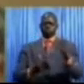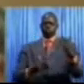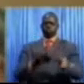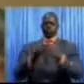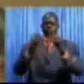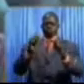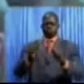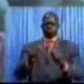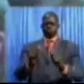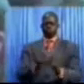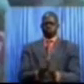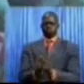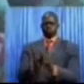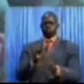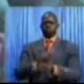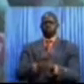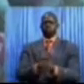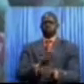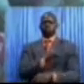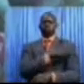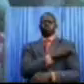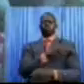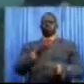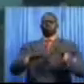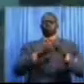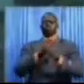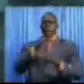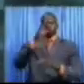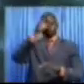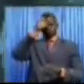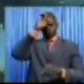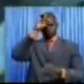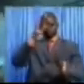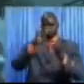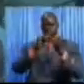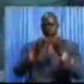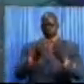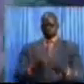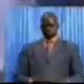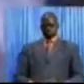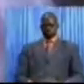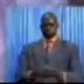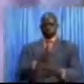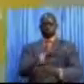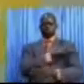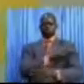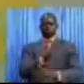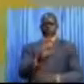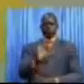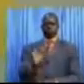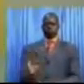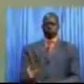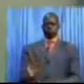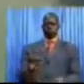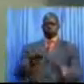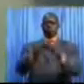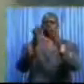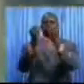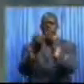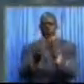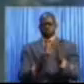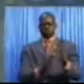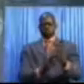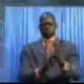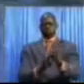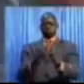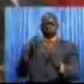ensemble la gérer. L'hôpital national Blaise Compaoré est le dernier né des hôpitaux au Burkina Faso. Structure de référence de